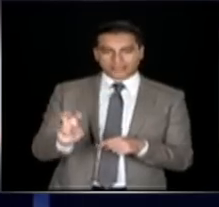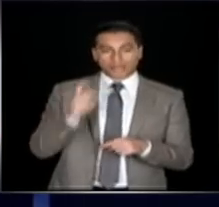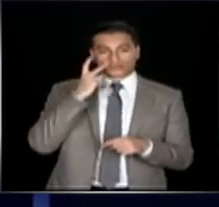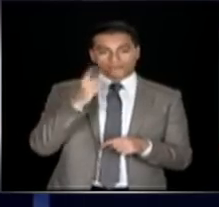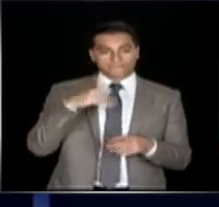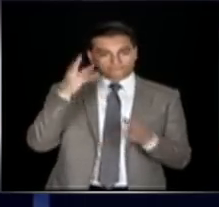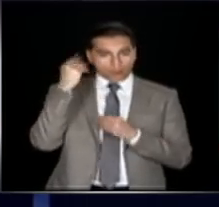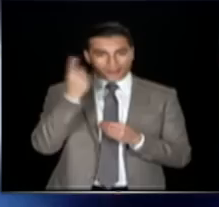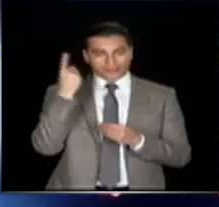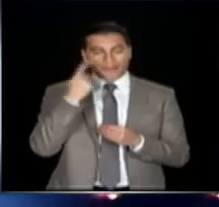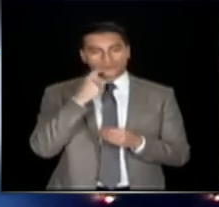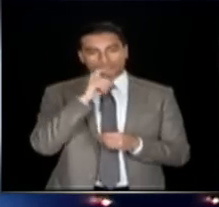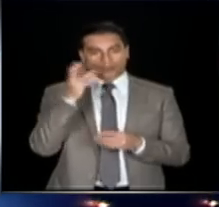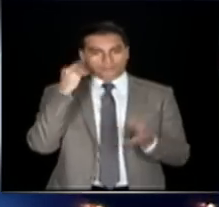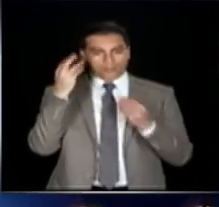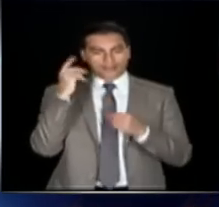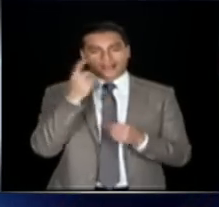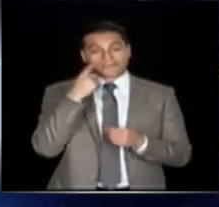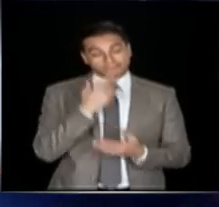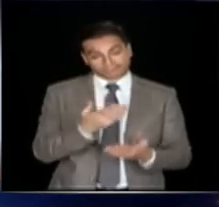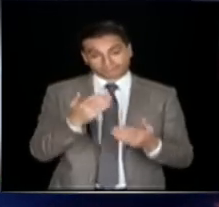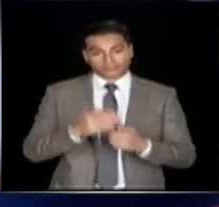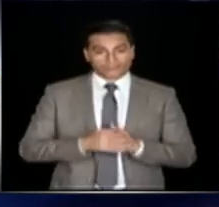عامة، والسؤال هو: